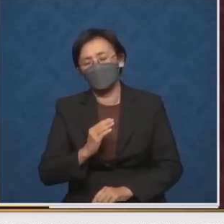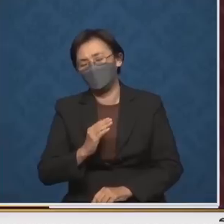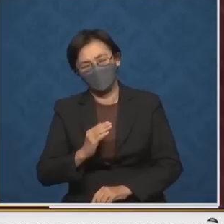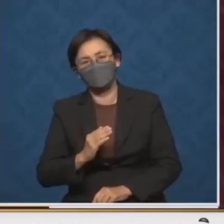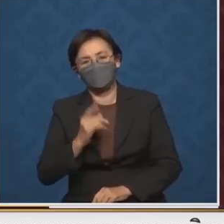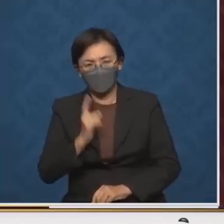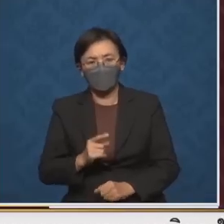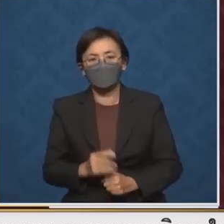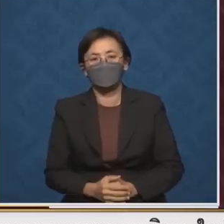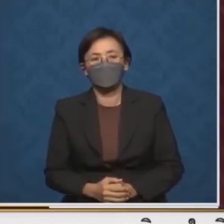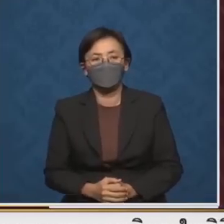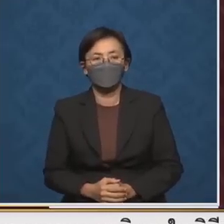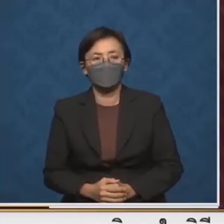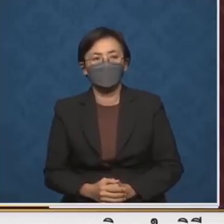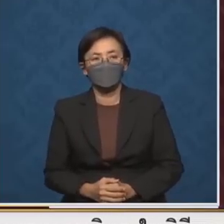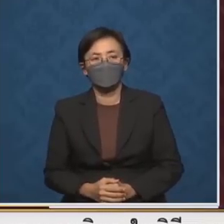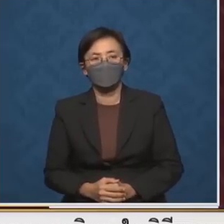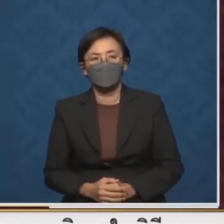ไปดูแ่นต่อไปครับ